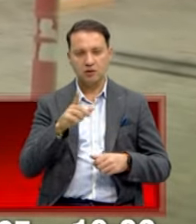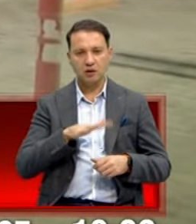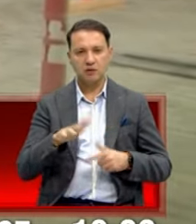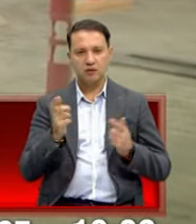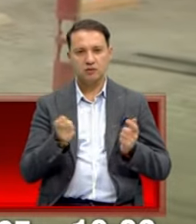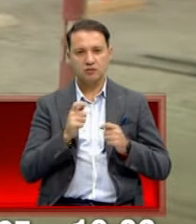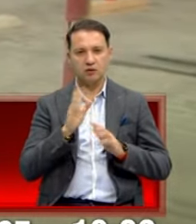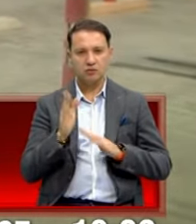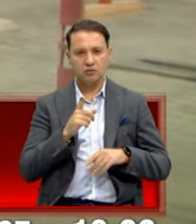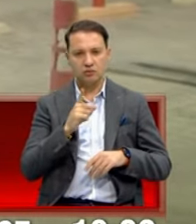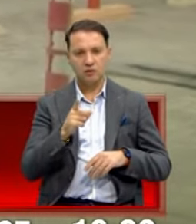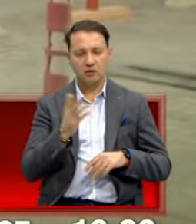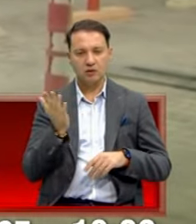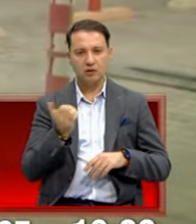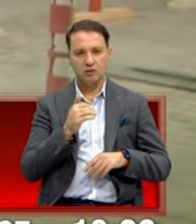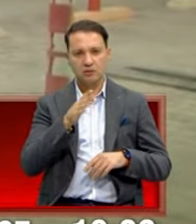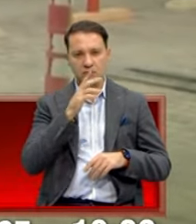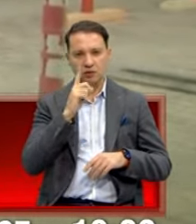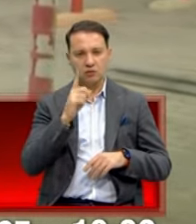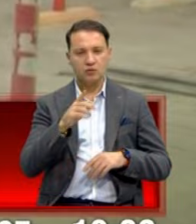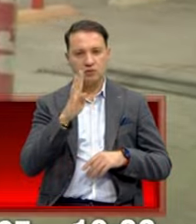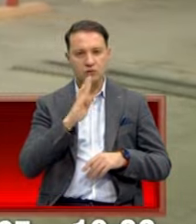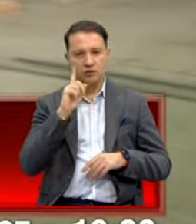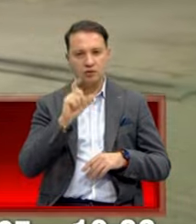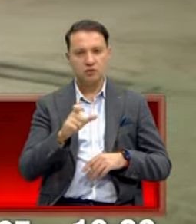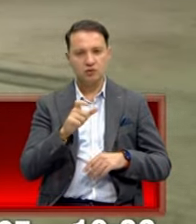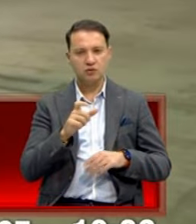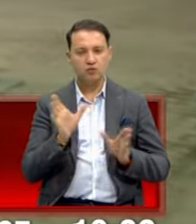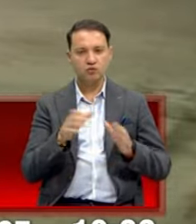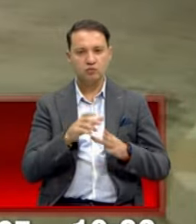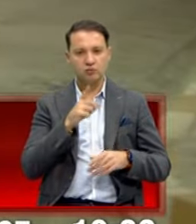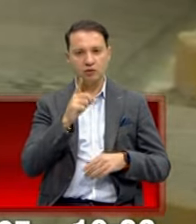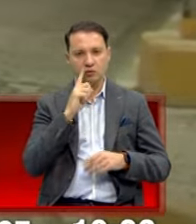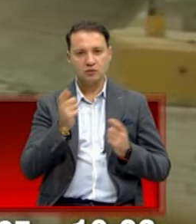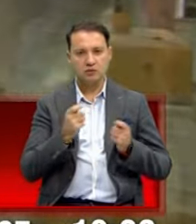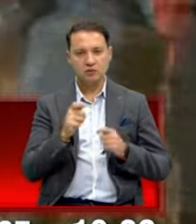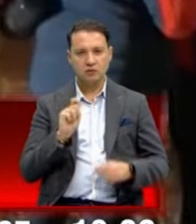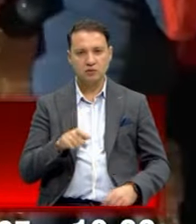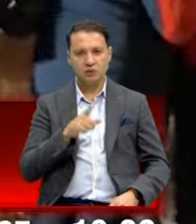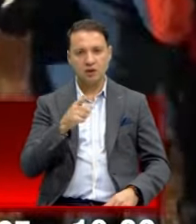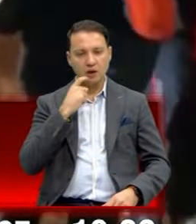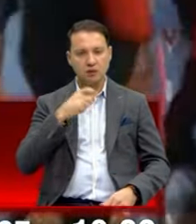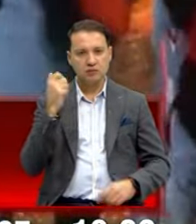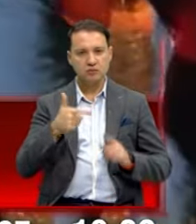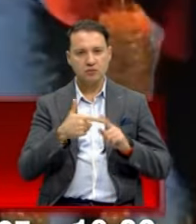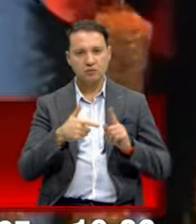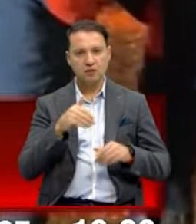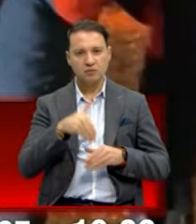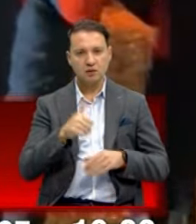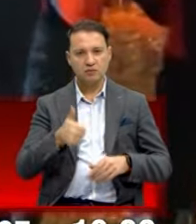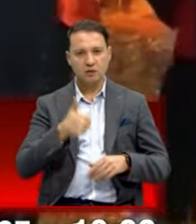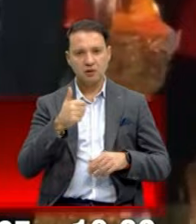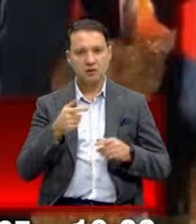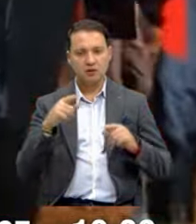sahada çalışmalar sürüyor. Aldığımız bilgiye göre 400 kişilik bir ekip bu yönde çalışmalar yapıyor. Eski Başbakan ve Meclis